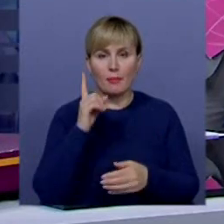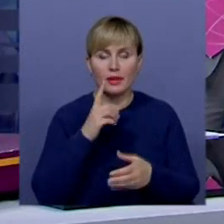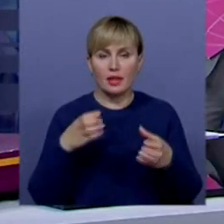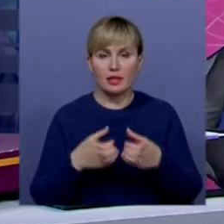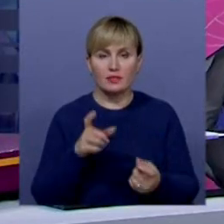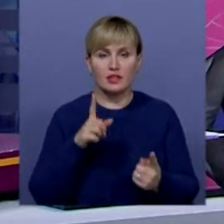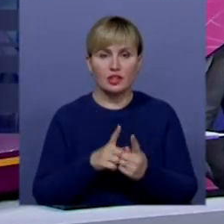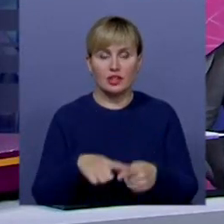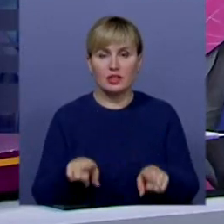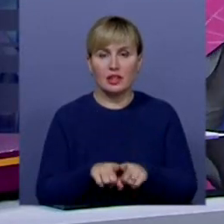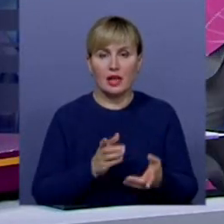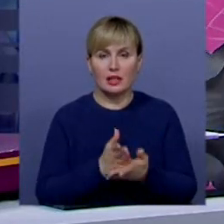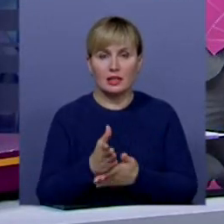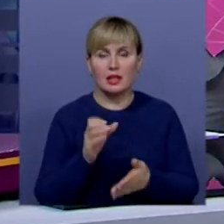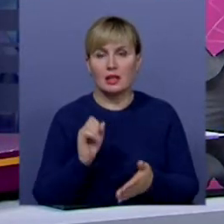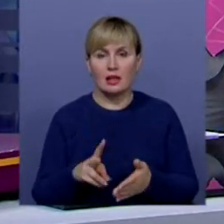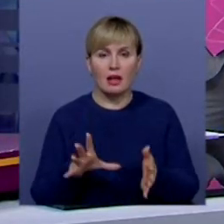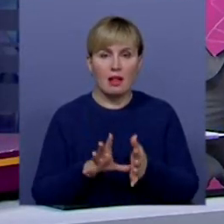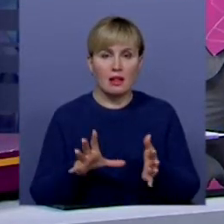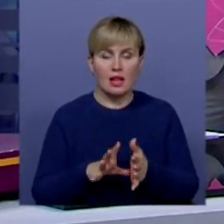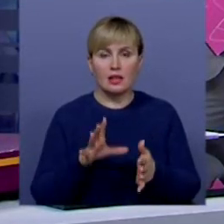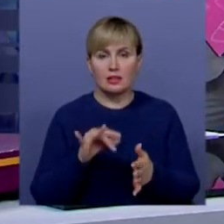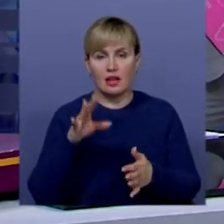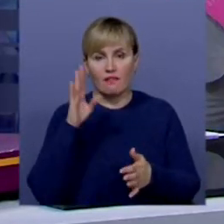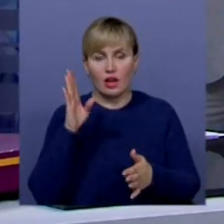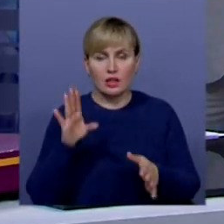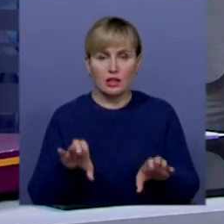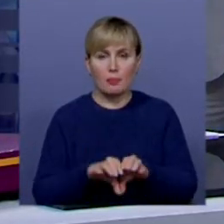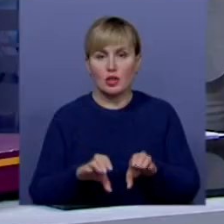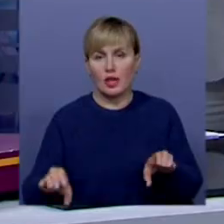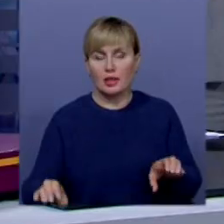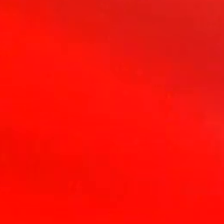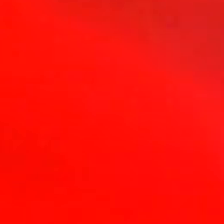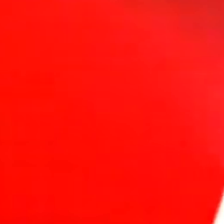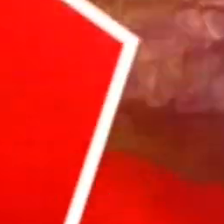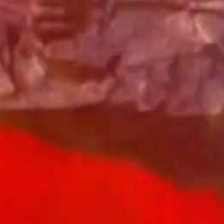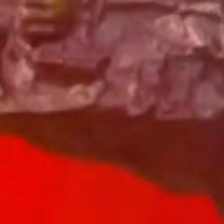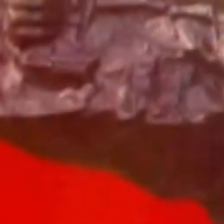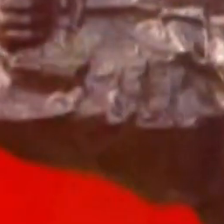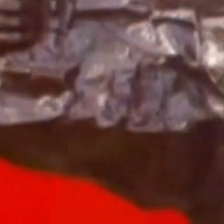контингент встречается в таких отраслях, как электро- и водоснабжение.